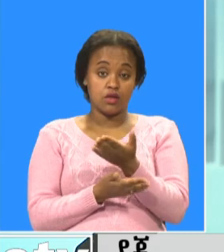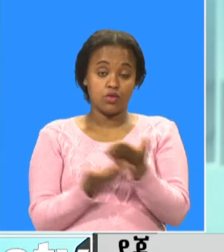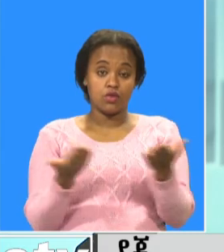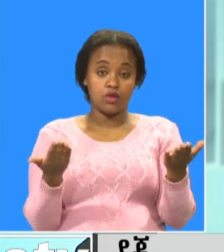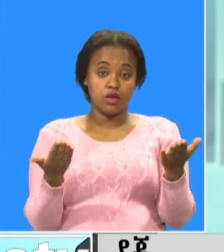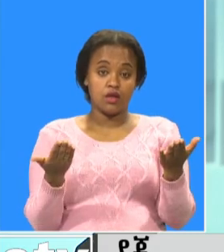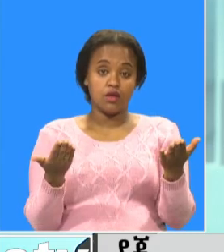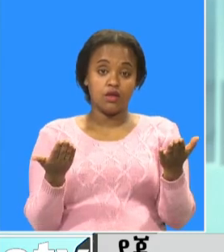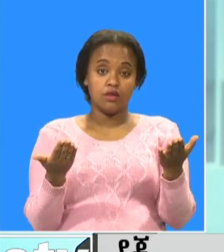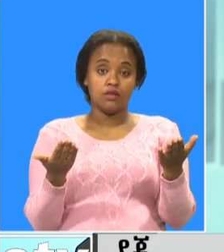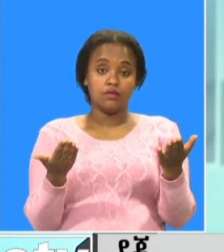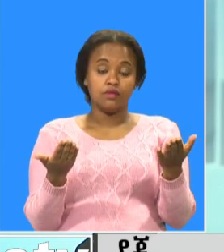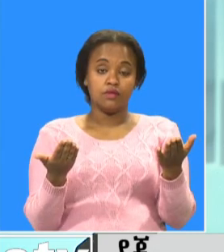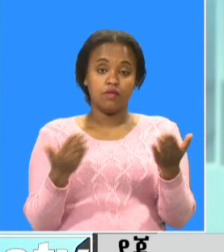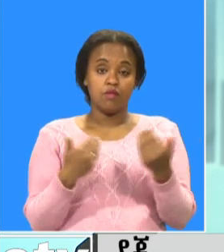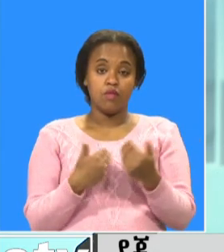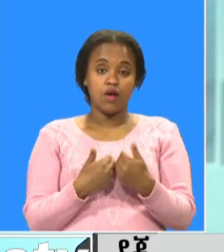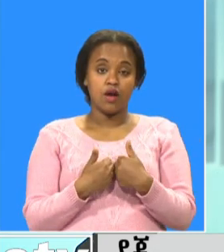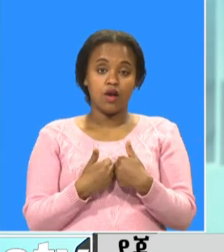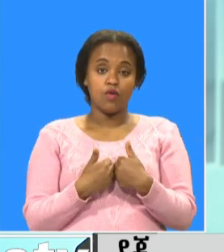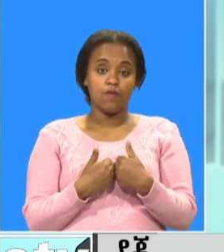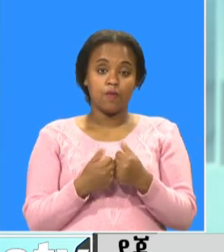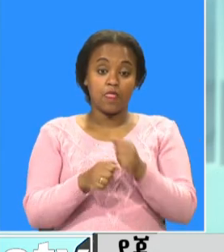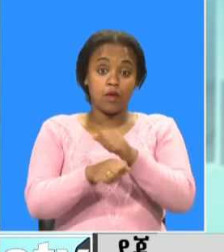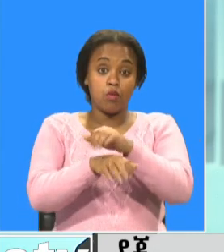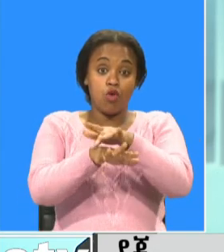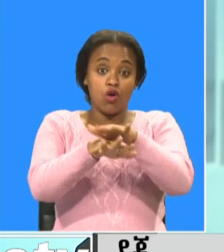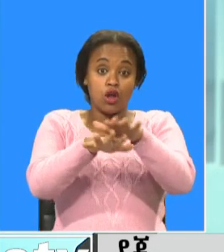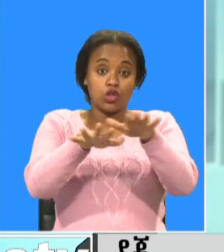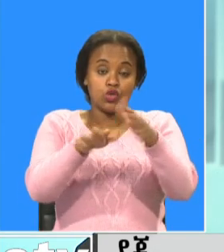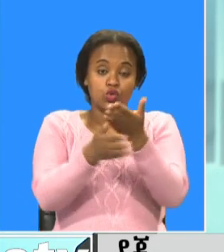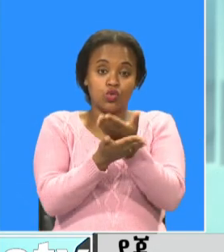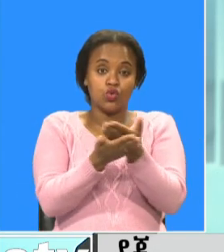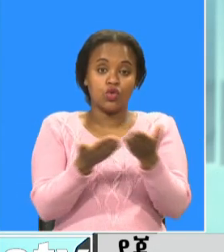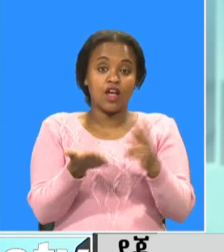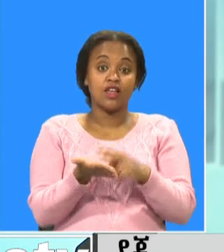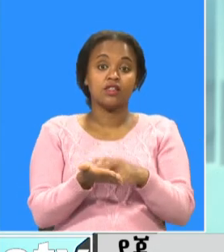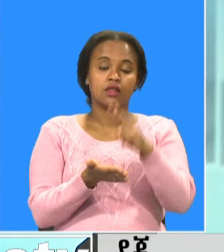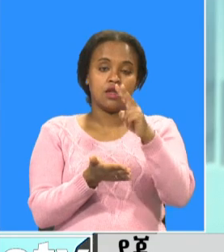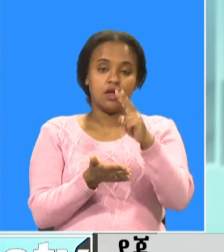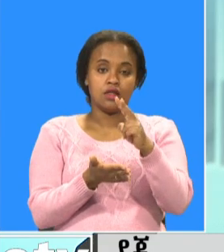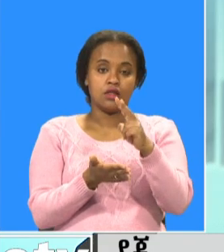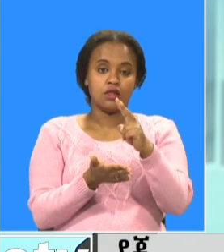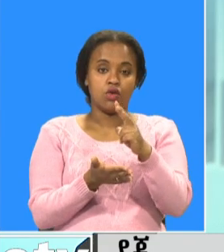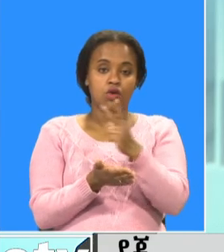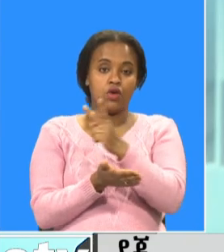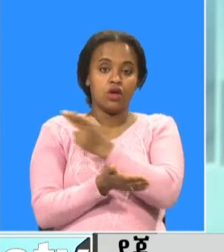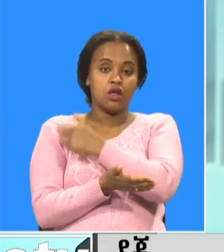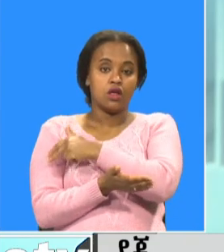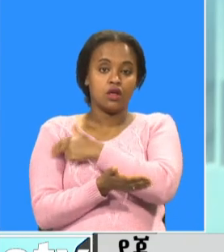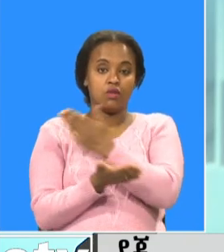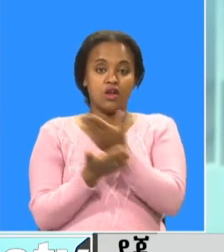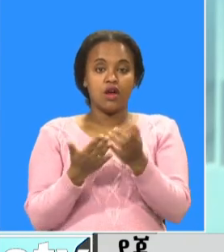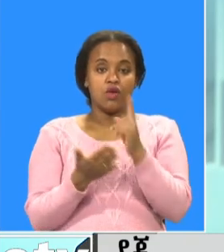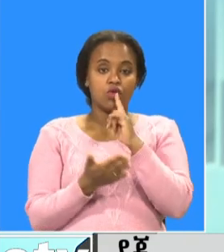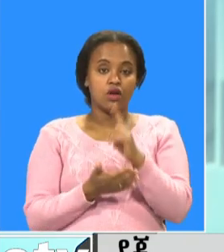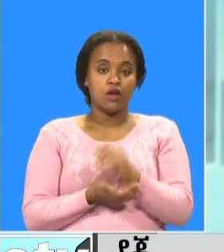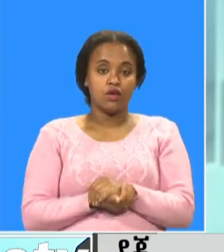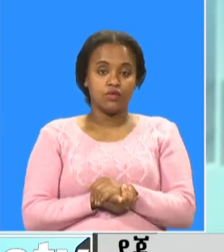በኮቪድ-19 ጉዳይ ባለው በወረርሽኝ ጉዳይ ስለ ተነሳው ህክምና ጉዳይ ነው።